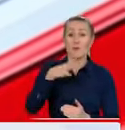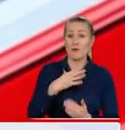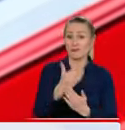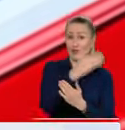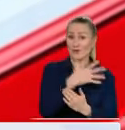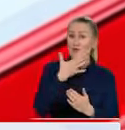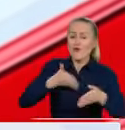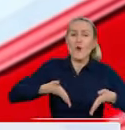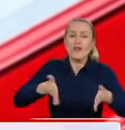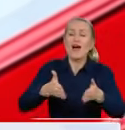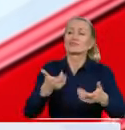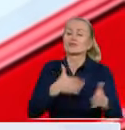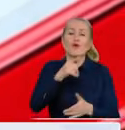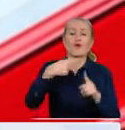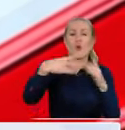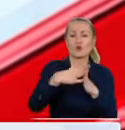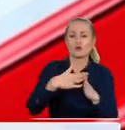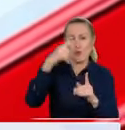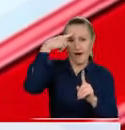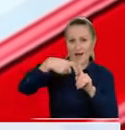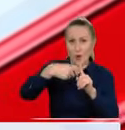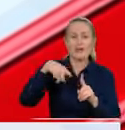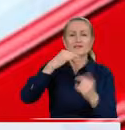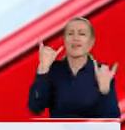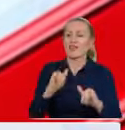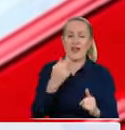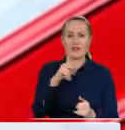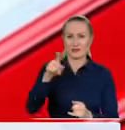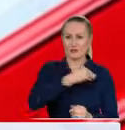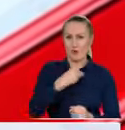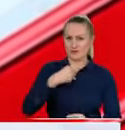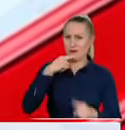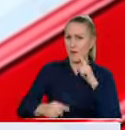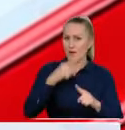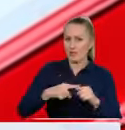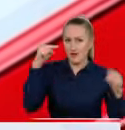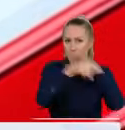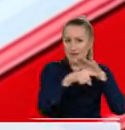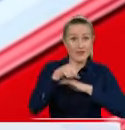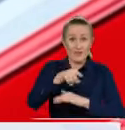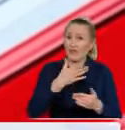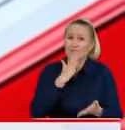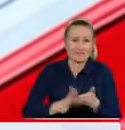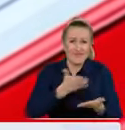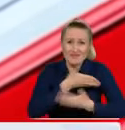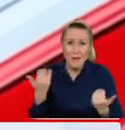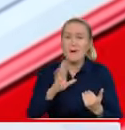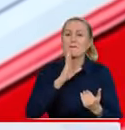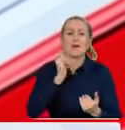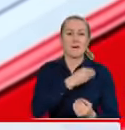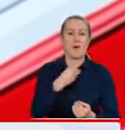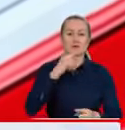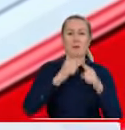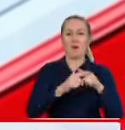Kościół katolicki. To jest zupełnie inna kwestia niż polska polityka migracyjna, która też nie istnieje, podobnie jak polska polityka wobec uchodźców.